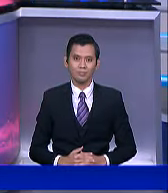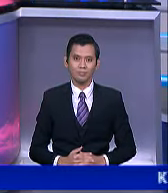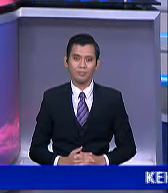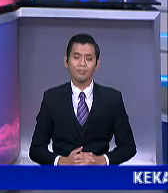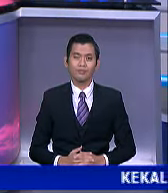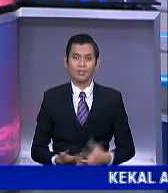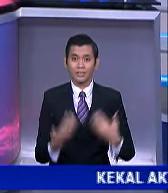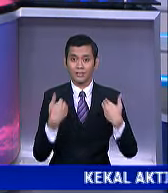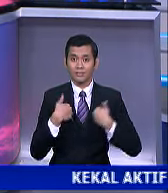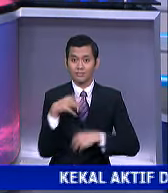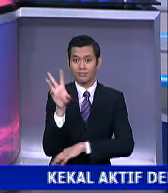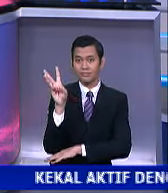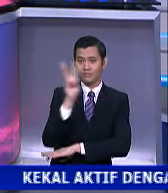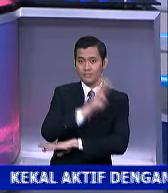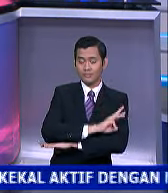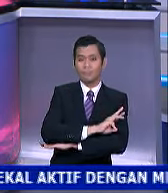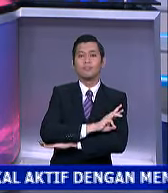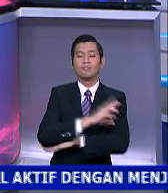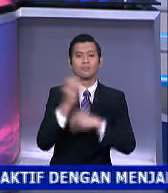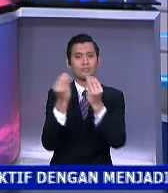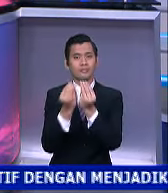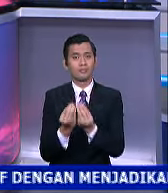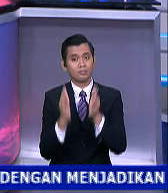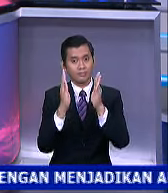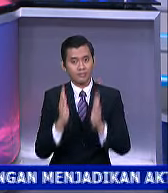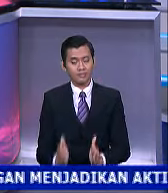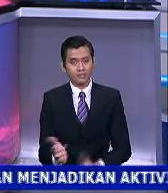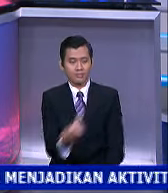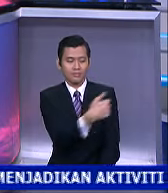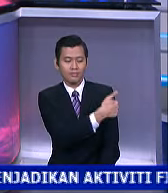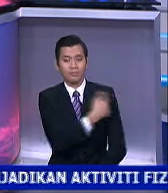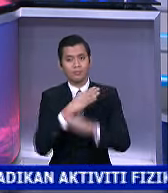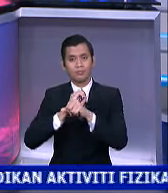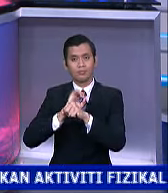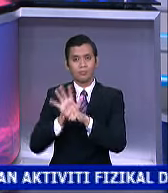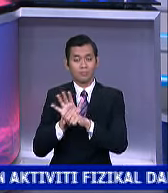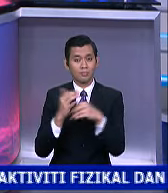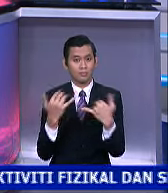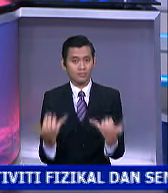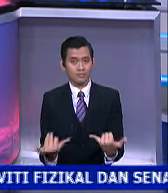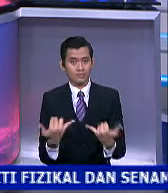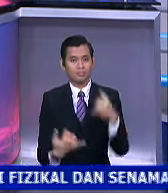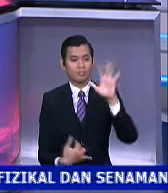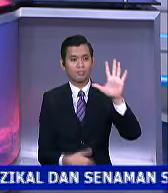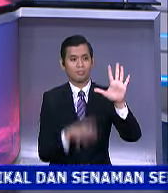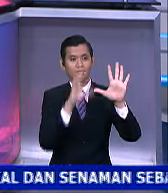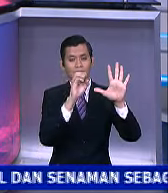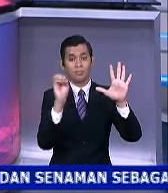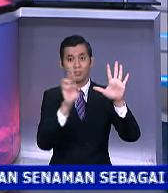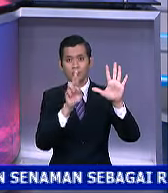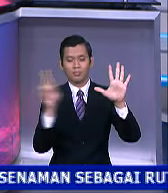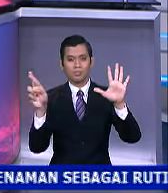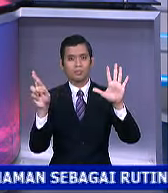Baik, selama 6 hari berturut-turut, jumlah vaksinasi harian mencatat angka melebihi 500,000 dos. Semalam,